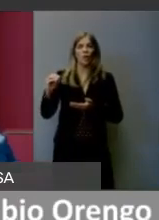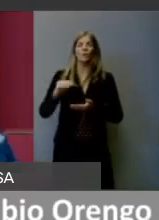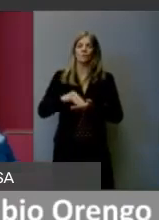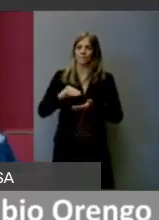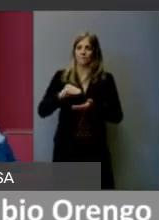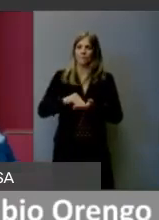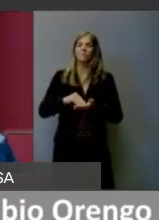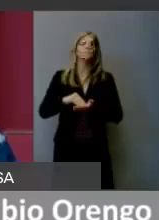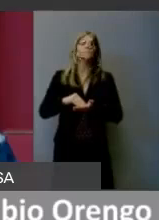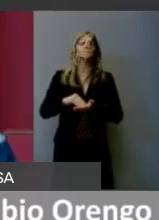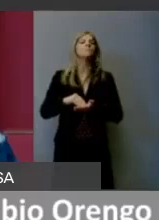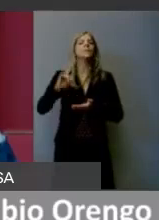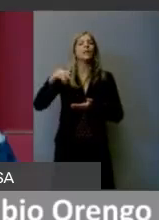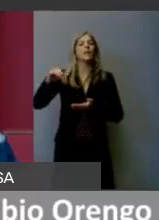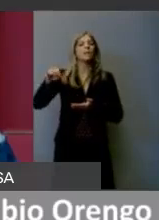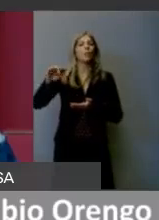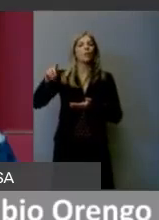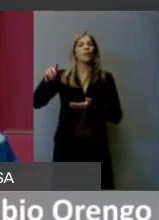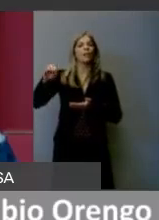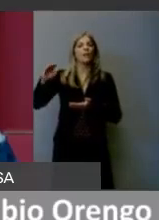presente, Immordino,